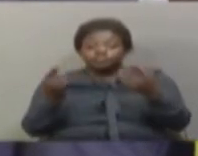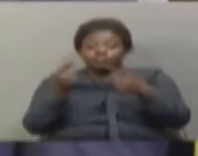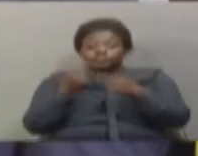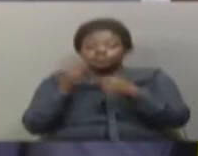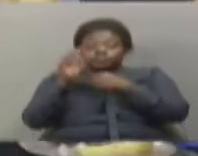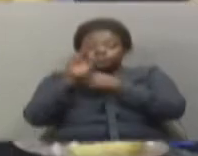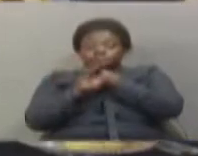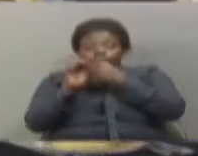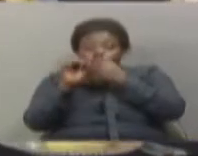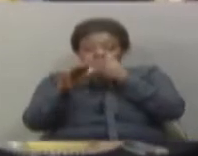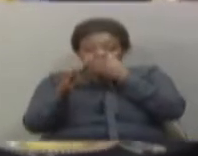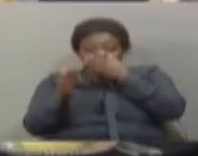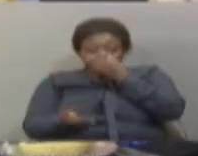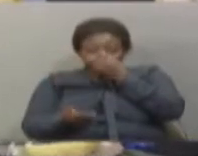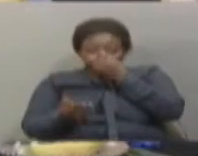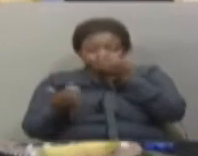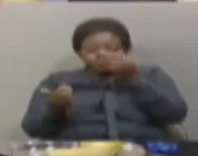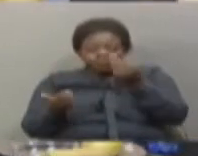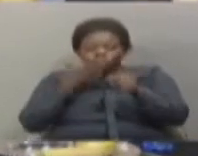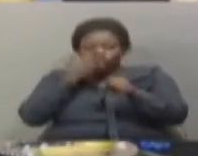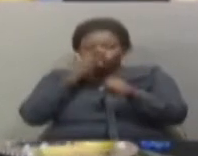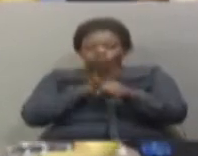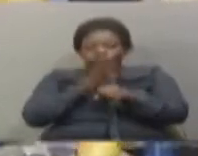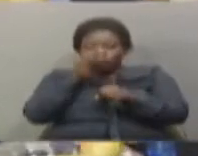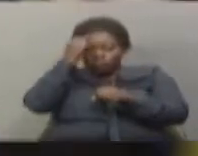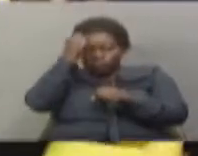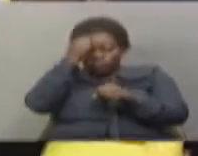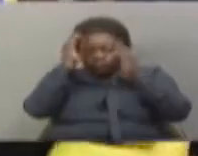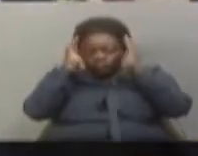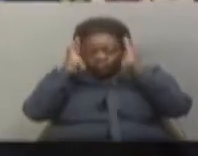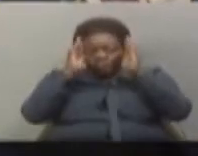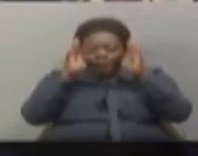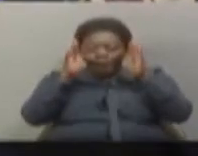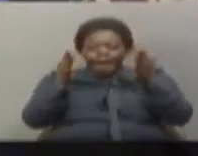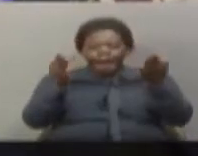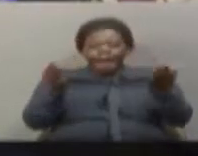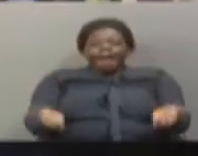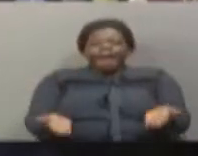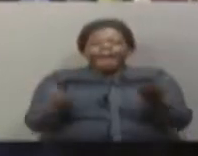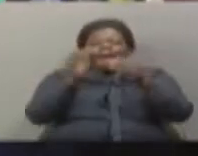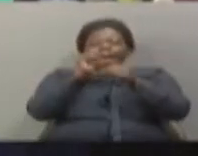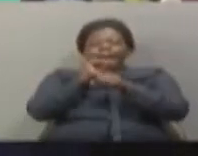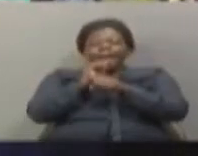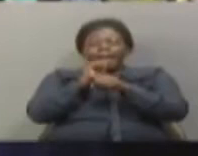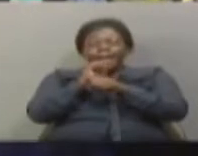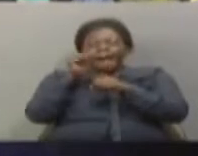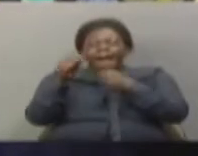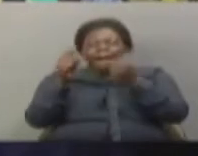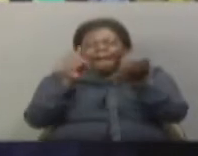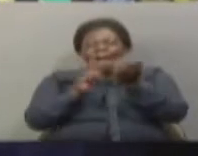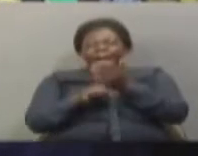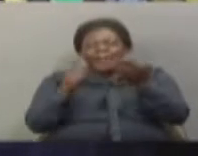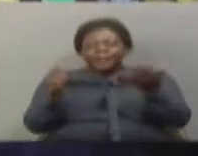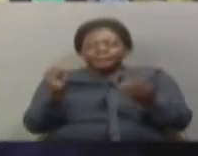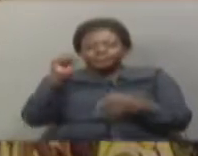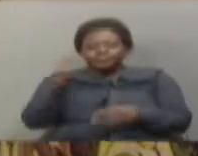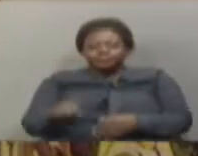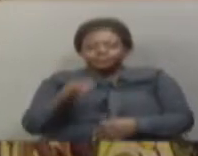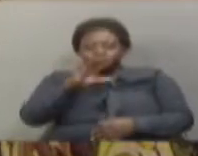ggwanga lino. Mwekyamulo asuubiza nga miti begenda okuteekesera mu kisitula ebyamaguzi bino nga bifunira akatale South